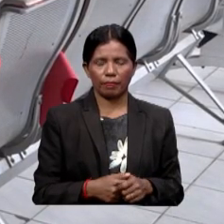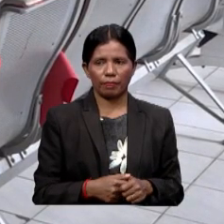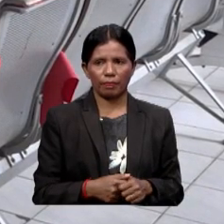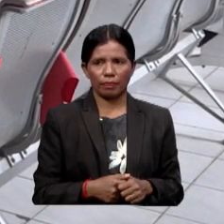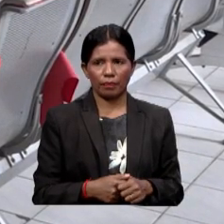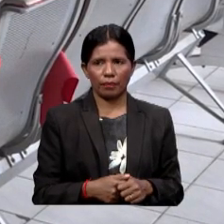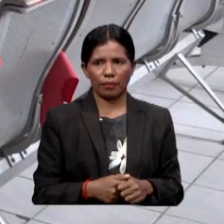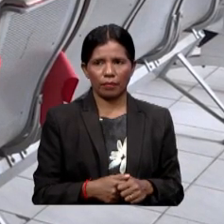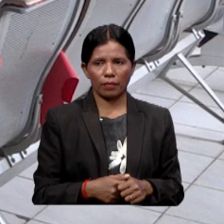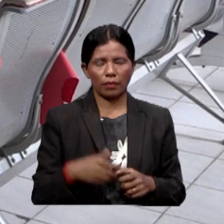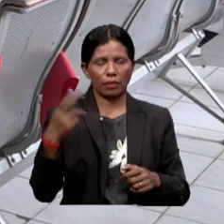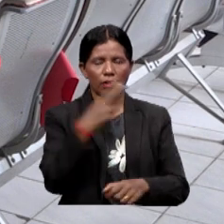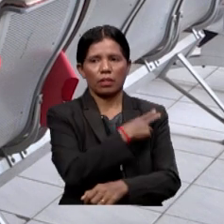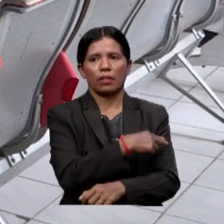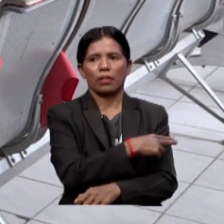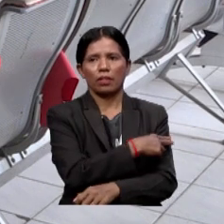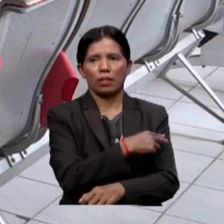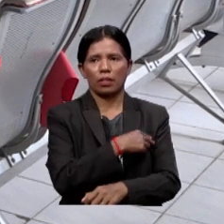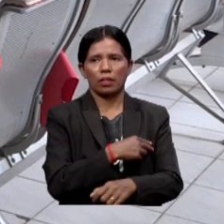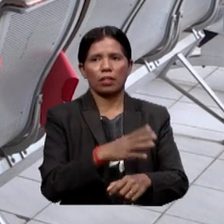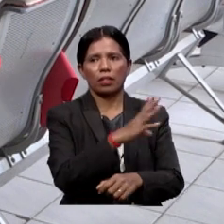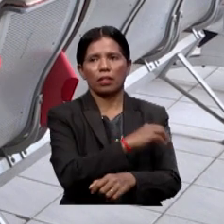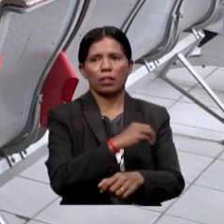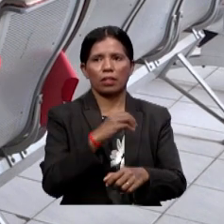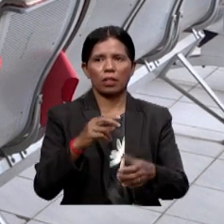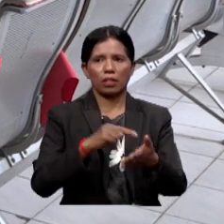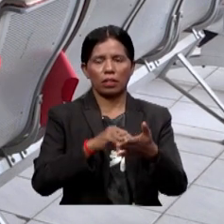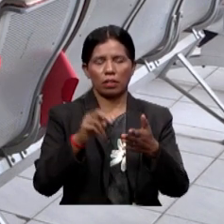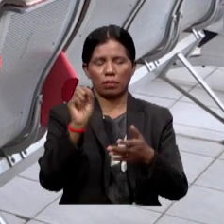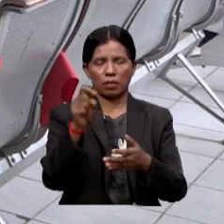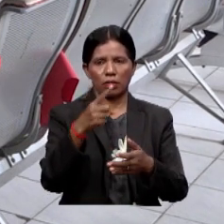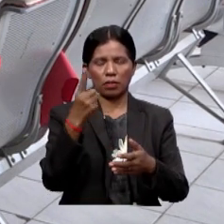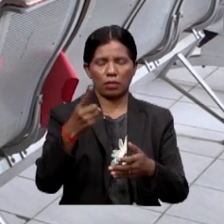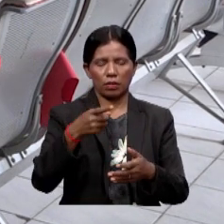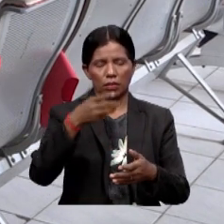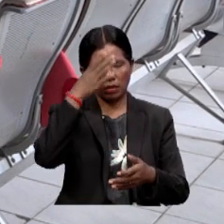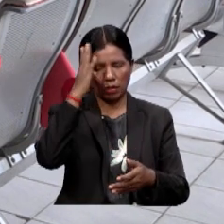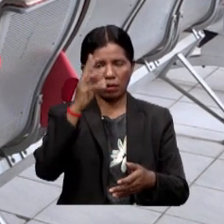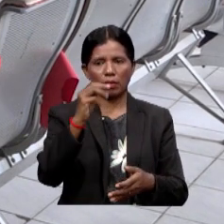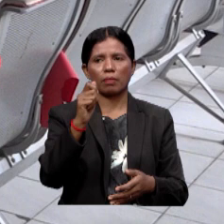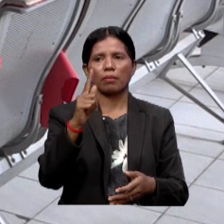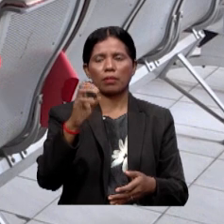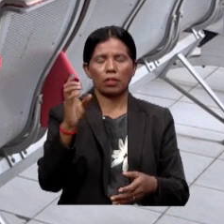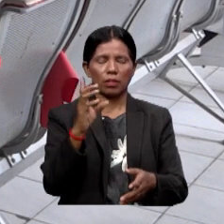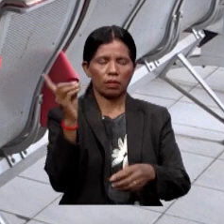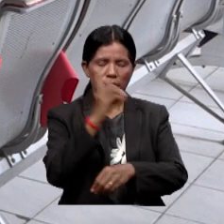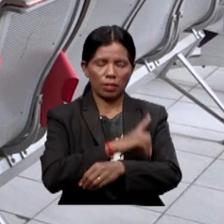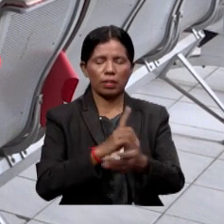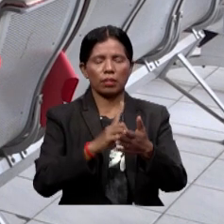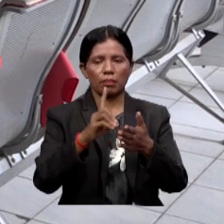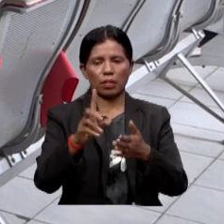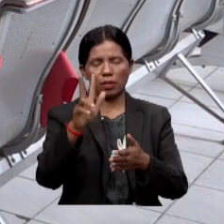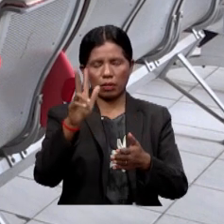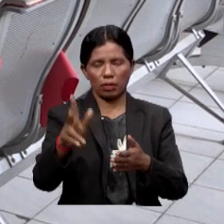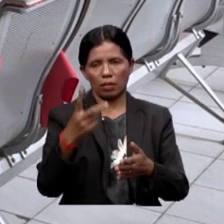No Hospital Nacional Guido Valadares, liu em sala número 11, Sr. Mateus Marques, tem que mais cada semana tolo, vou de controla